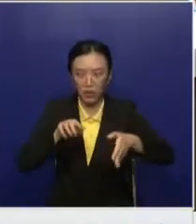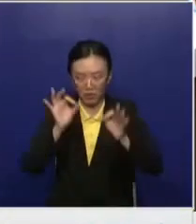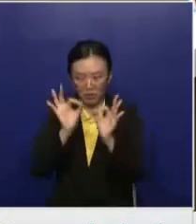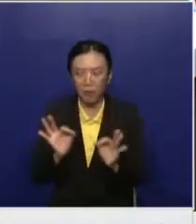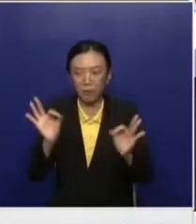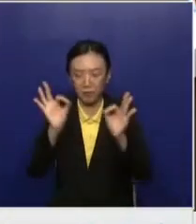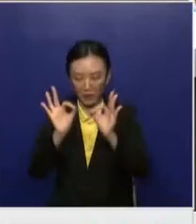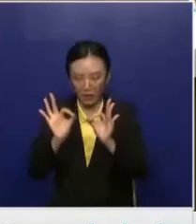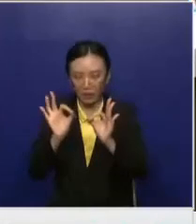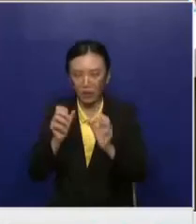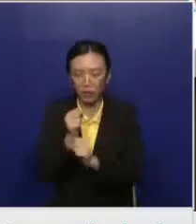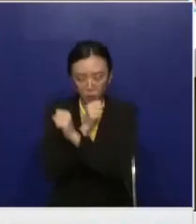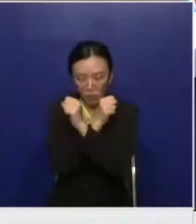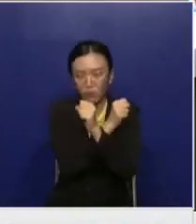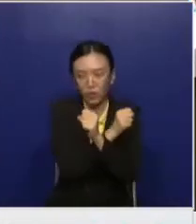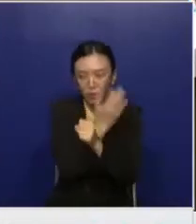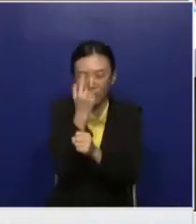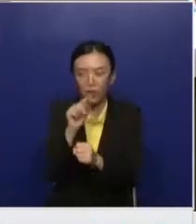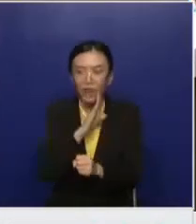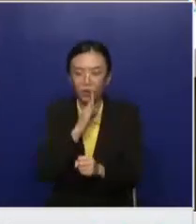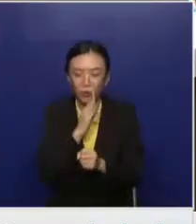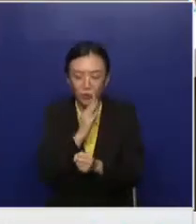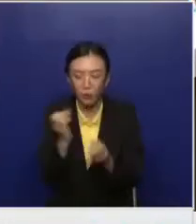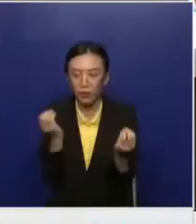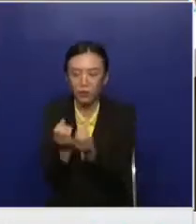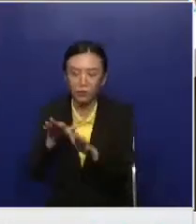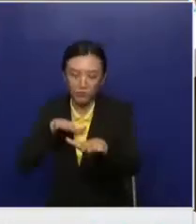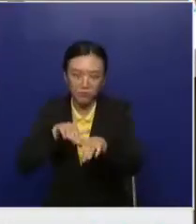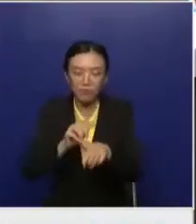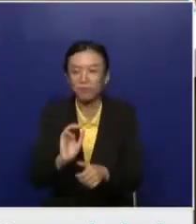ม่อยากให้ถนนกลายเป็นแดนประหารของคนไทยนะครับขอบพระคุณครับ ครับผม